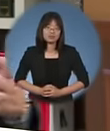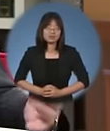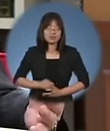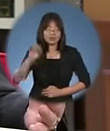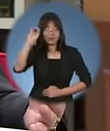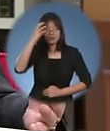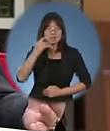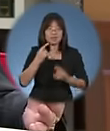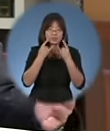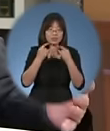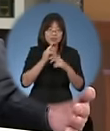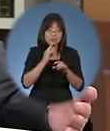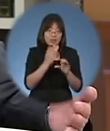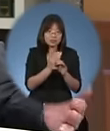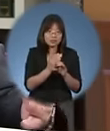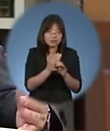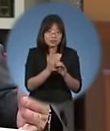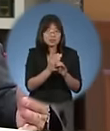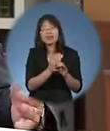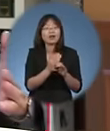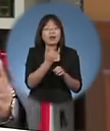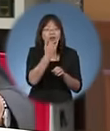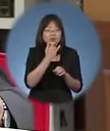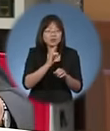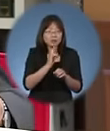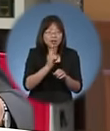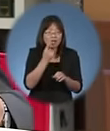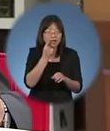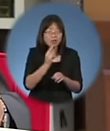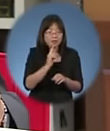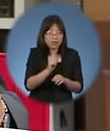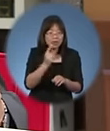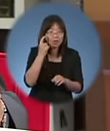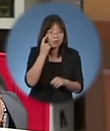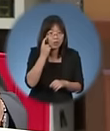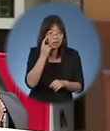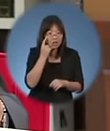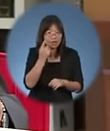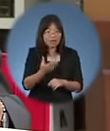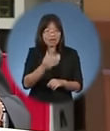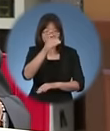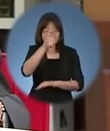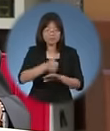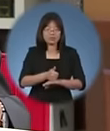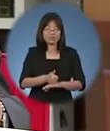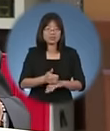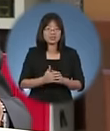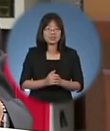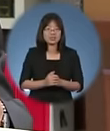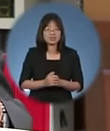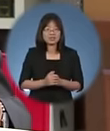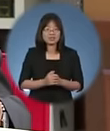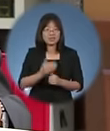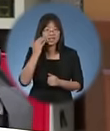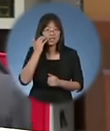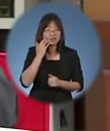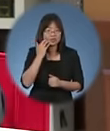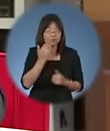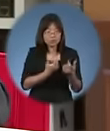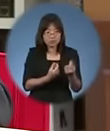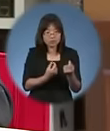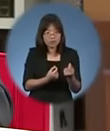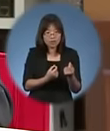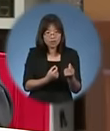뜬금없이 프랑스 얘기를 하고 영국 얘기를 하고 독일 얘기를 하고 일본 얘기를 합니까? 결론은 뜬금없이 한국이 이렇다